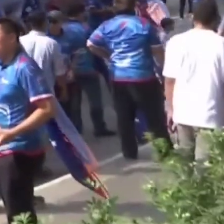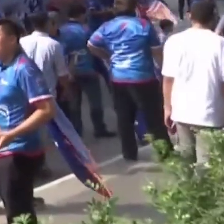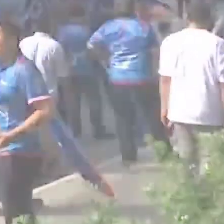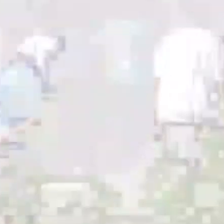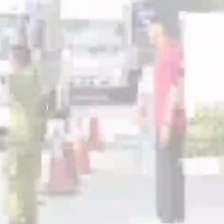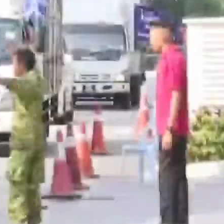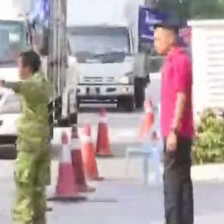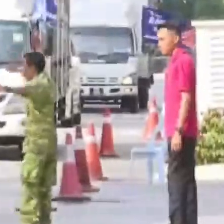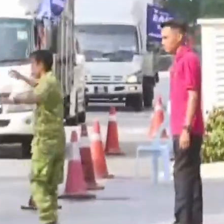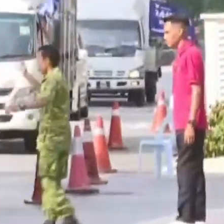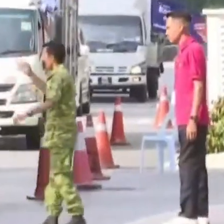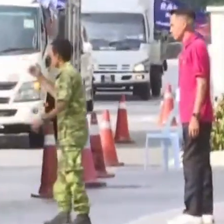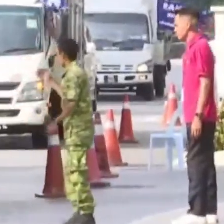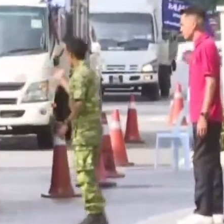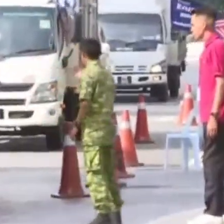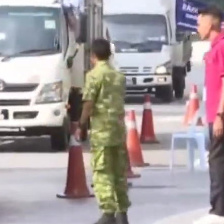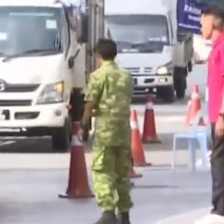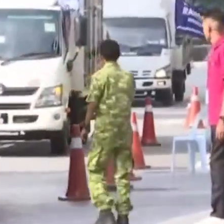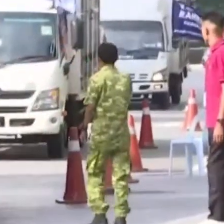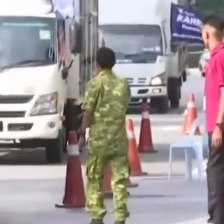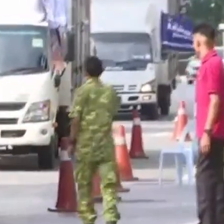semua foreign